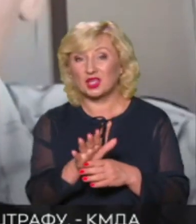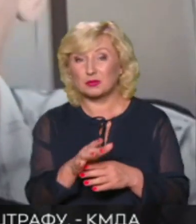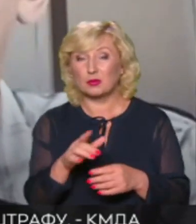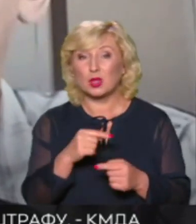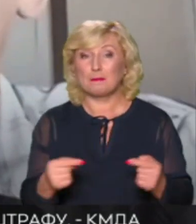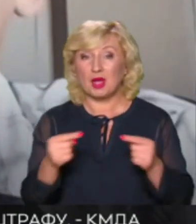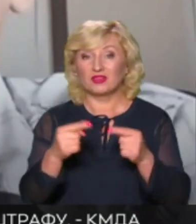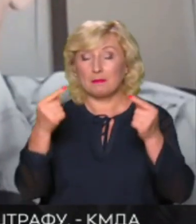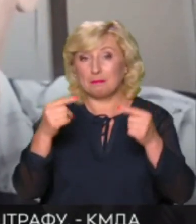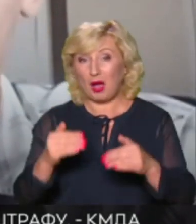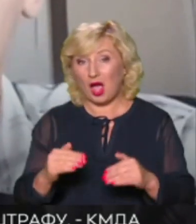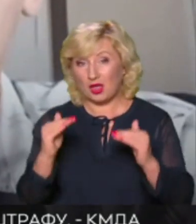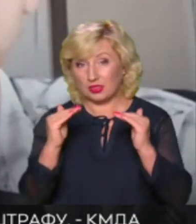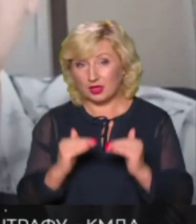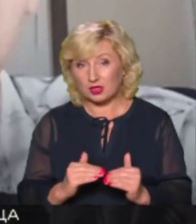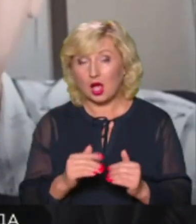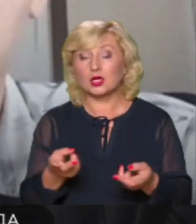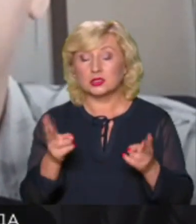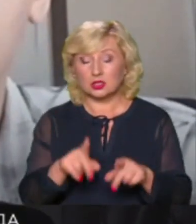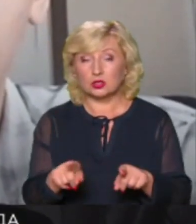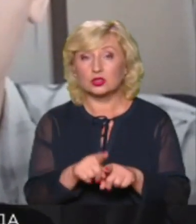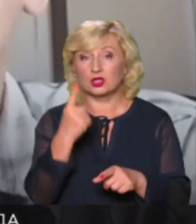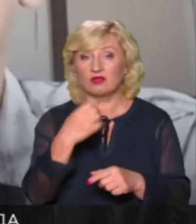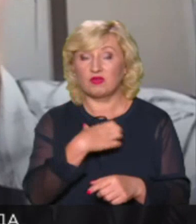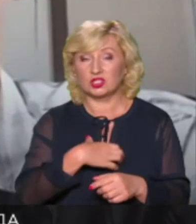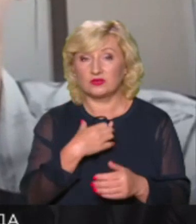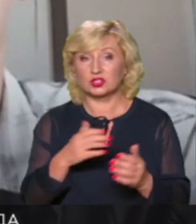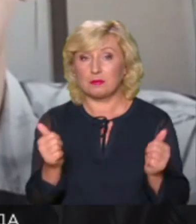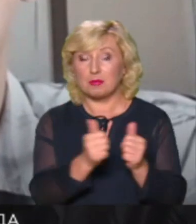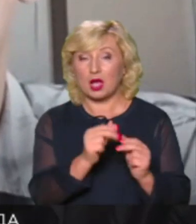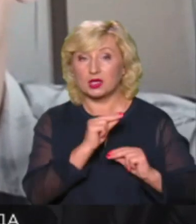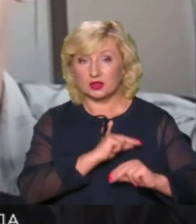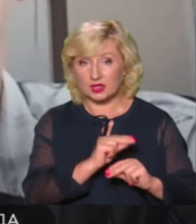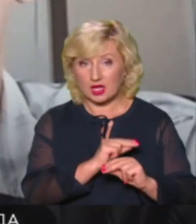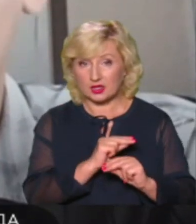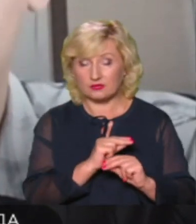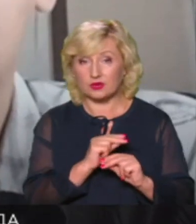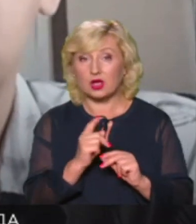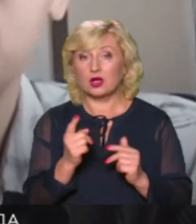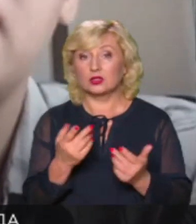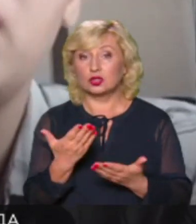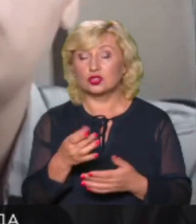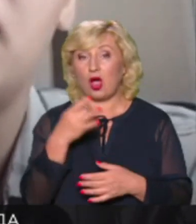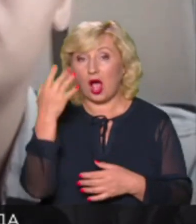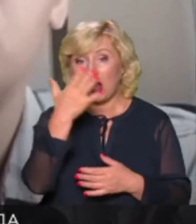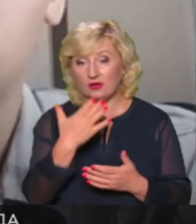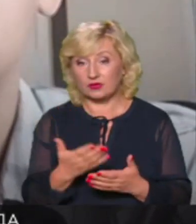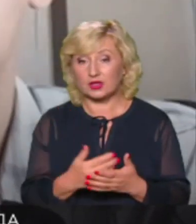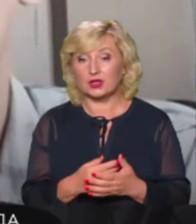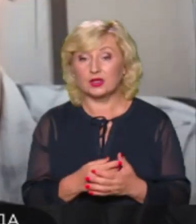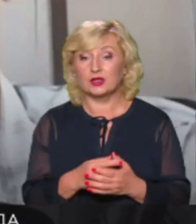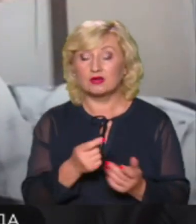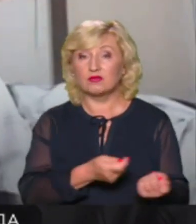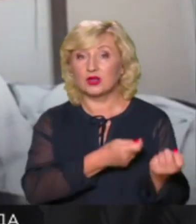падіння, але він залишається дуже одним з найважливіших партнерів. Це щодо, звичайно, Африки. З Бразилії теж там